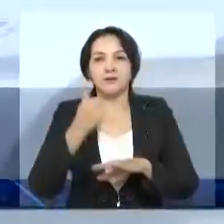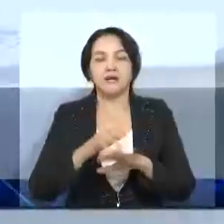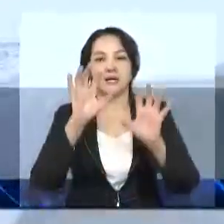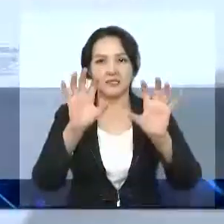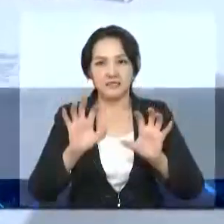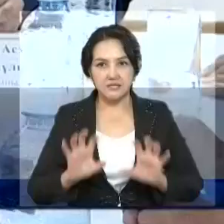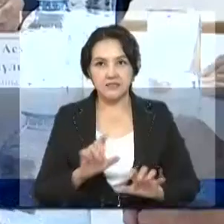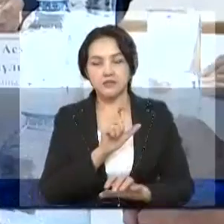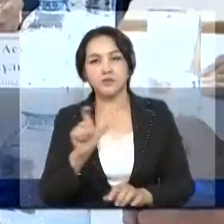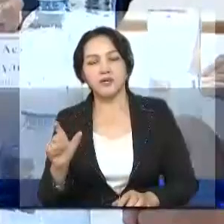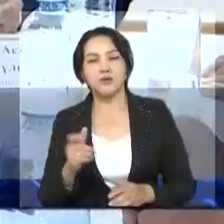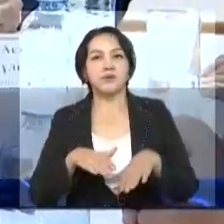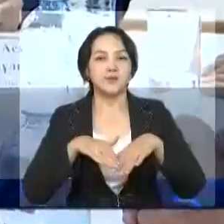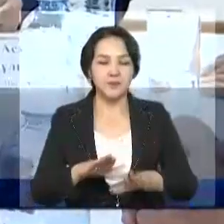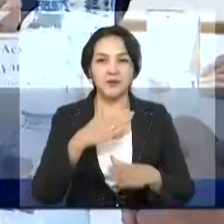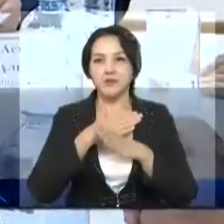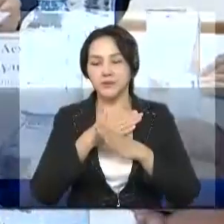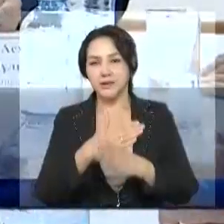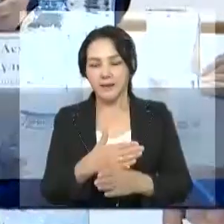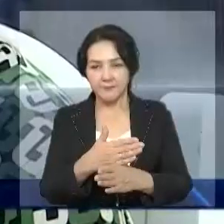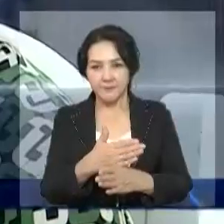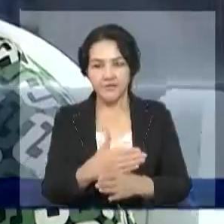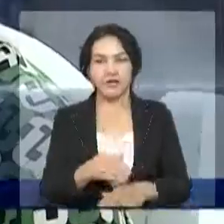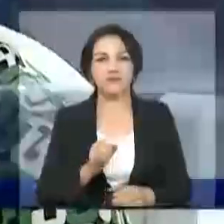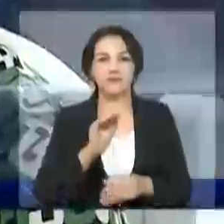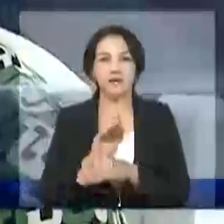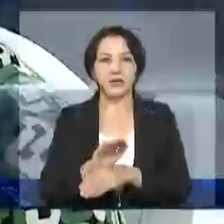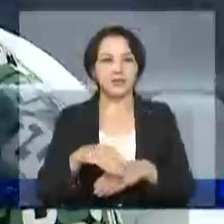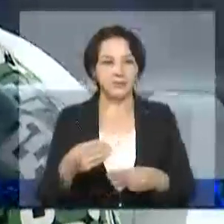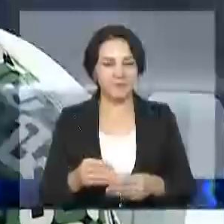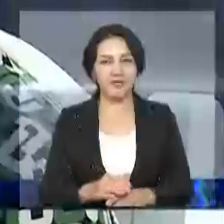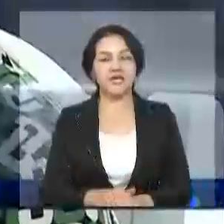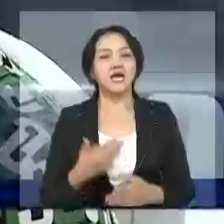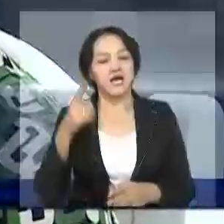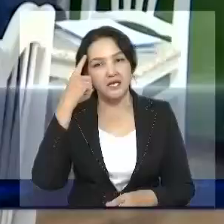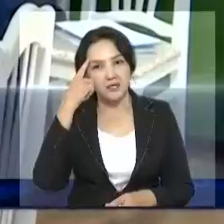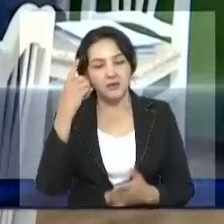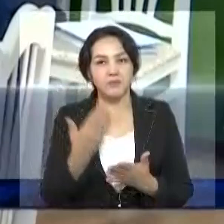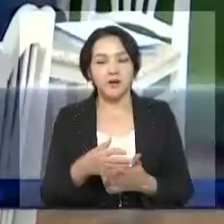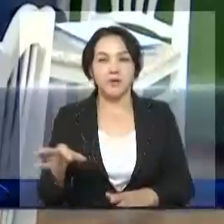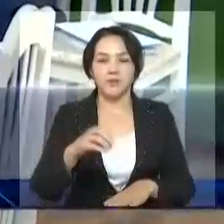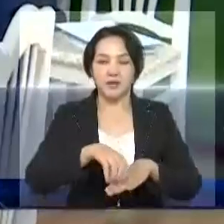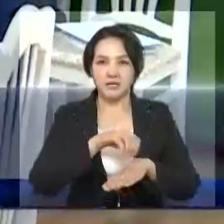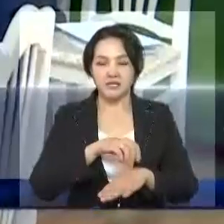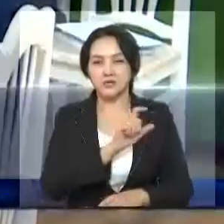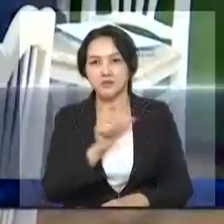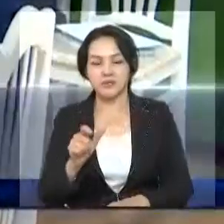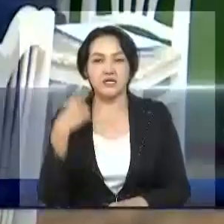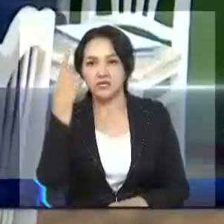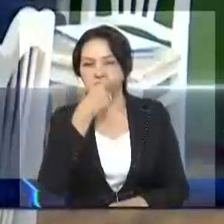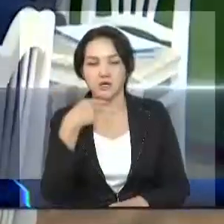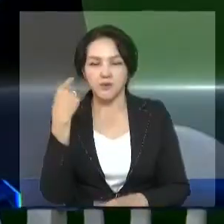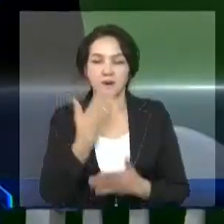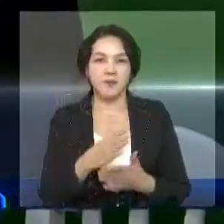аясында азаматтардың мәселелерін шешуге көмектесу туралы нақты тапсырмалар жүктеді. Еске сала кетейік, облыс әкімінің азаматтарды